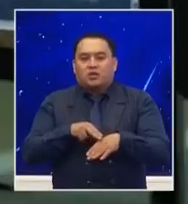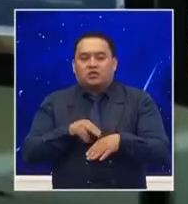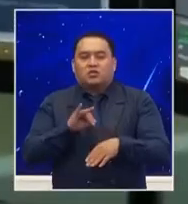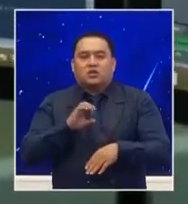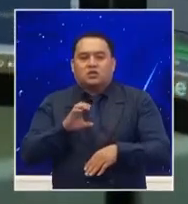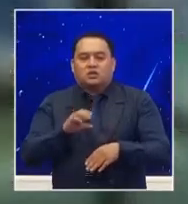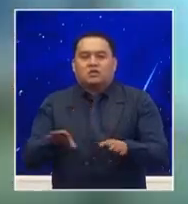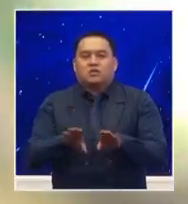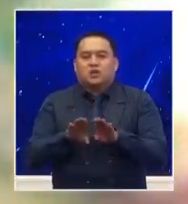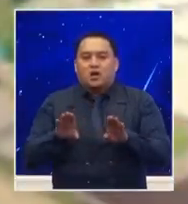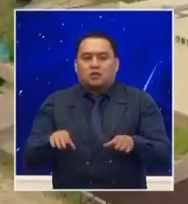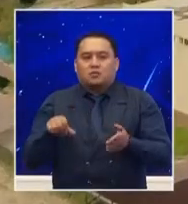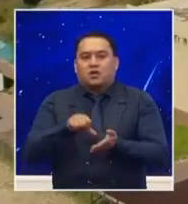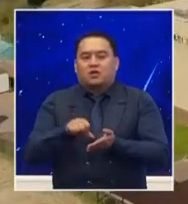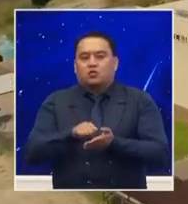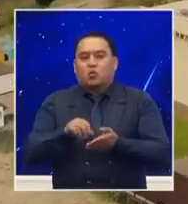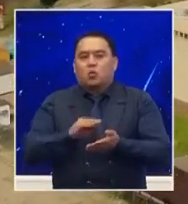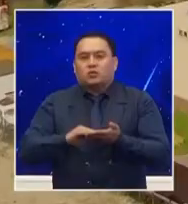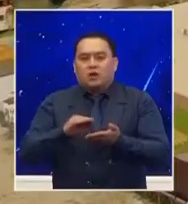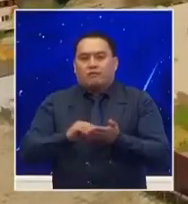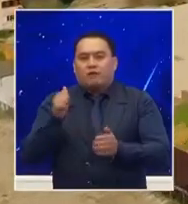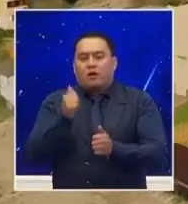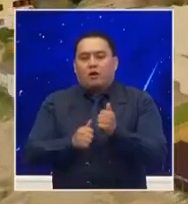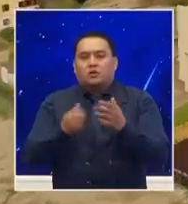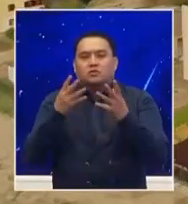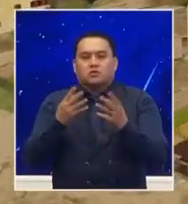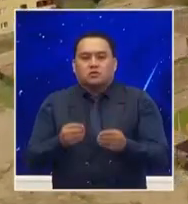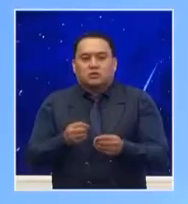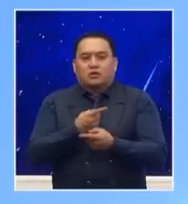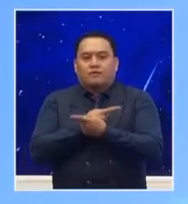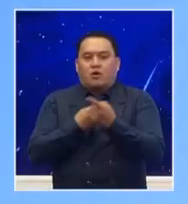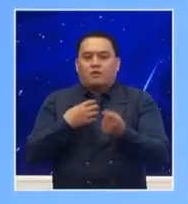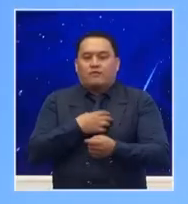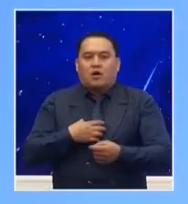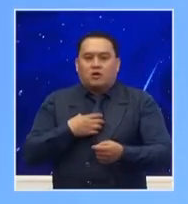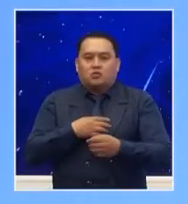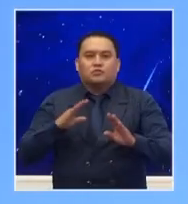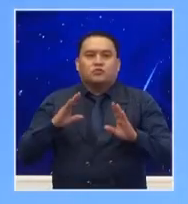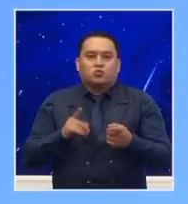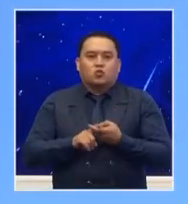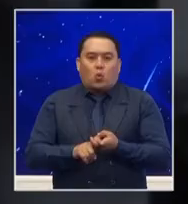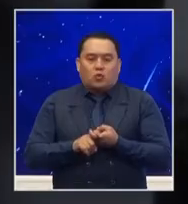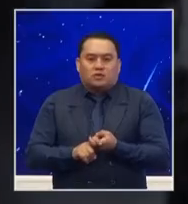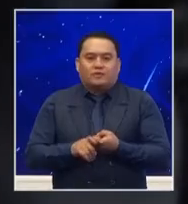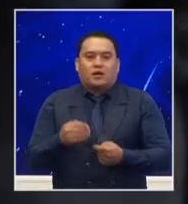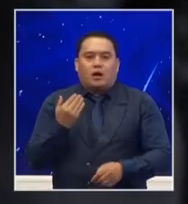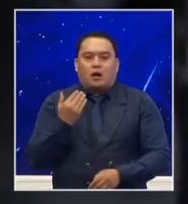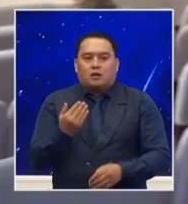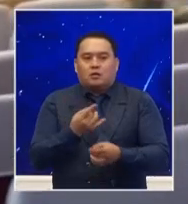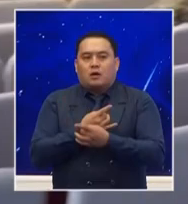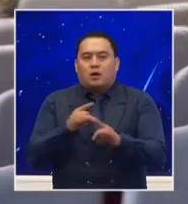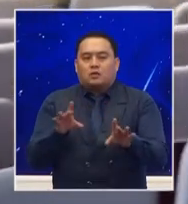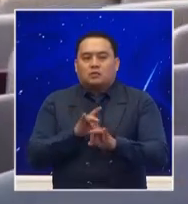Не остаются в стороне и представители СМИ. Ежедневно журналисты региона освещают самые актуальные события, связанные с COVID-19. Подчеркнул в